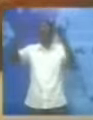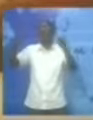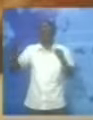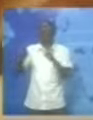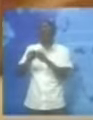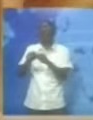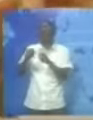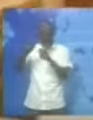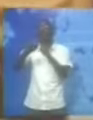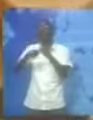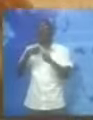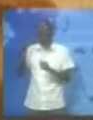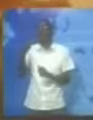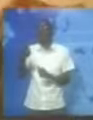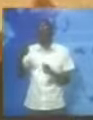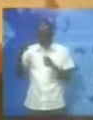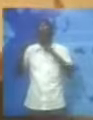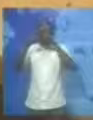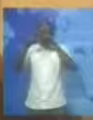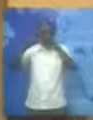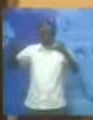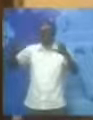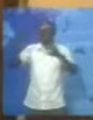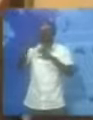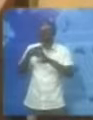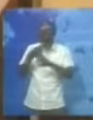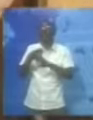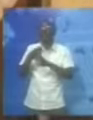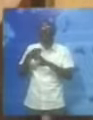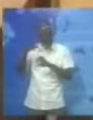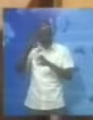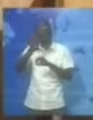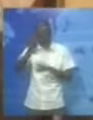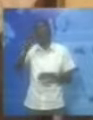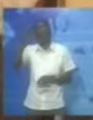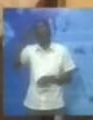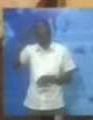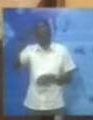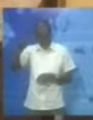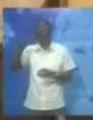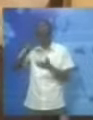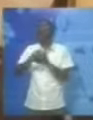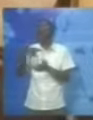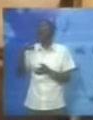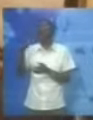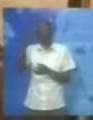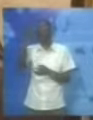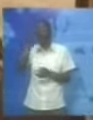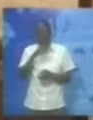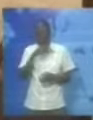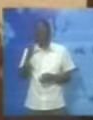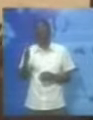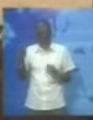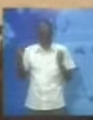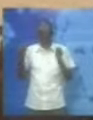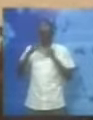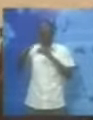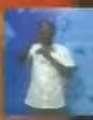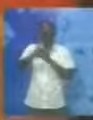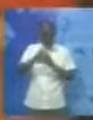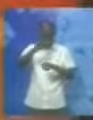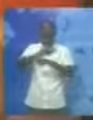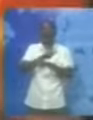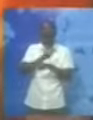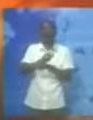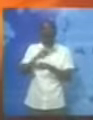fusent, chacun avec son langage, difficile parfois à décoder par les non-initiés. Mais devant ses œuvres, Awaya Miogo